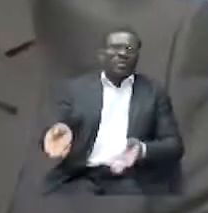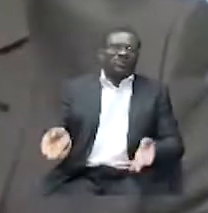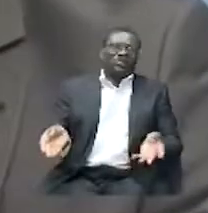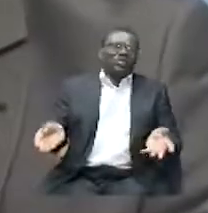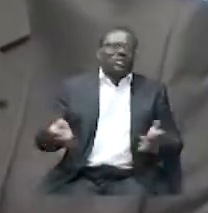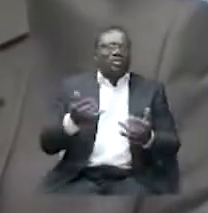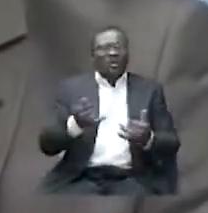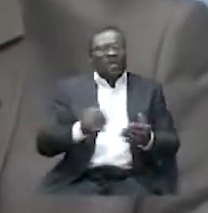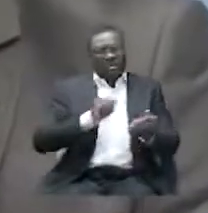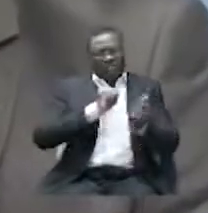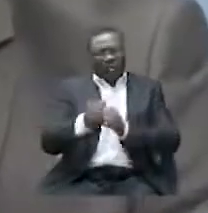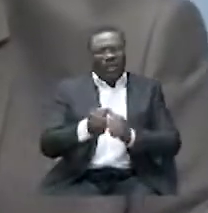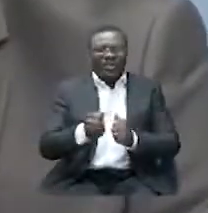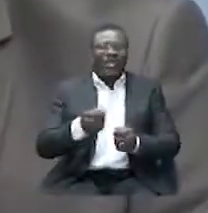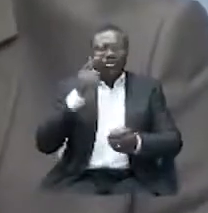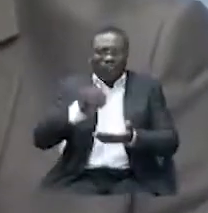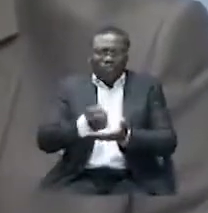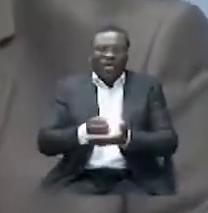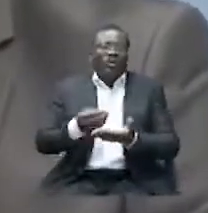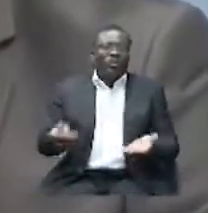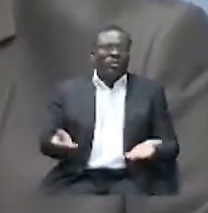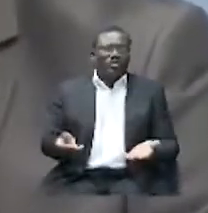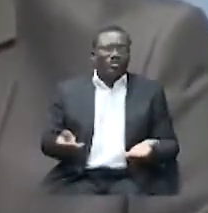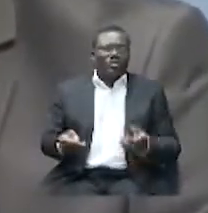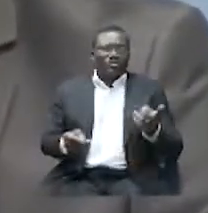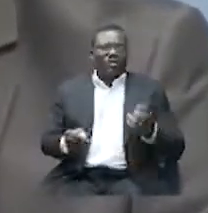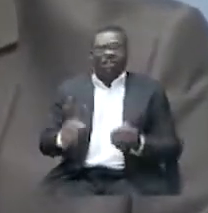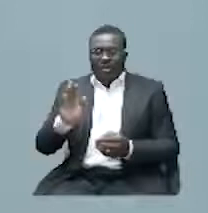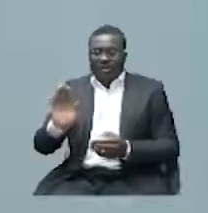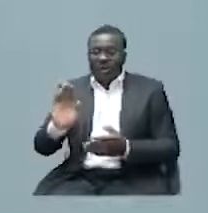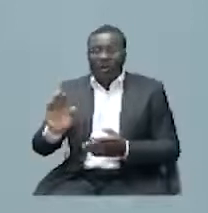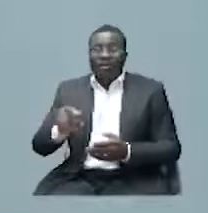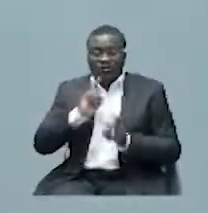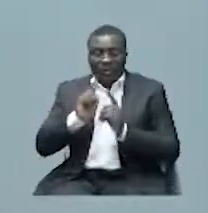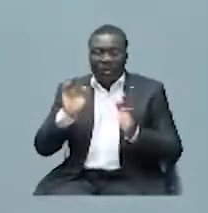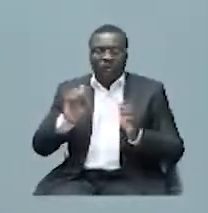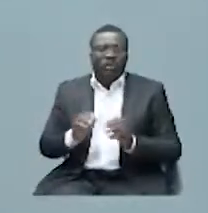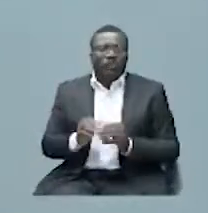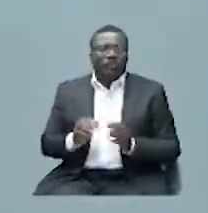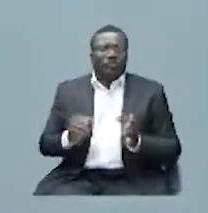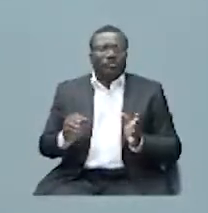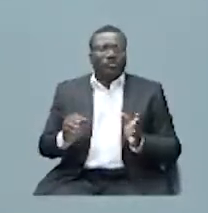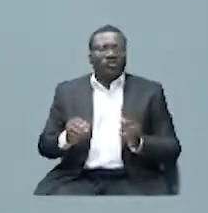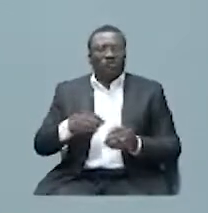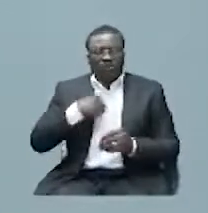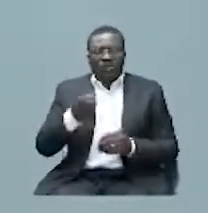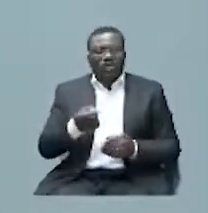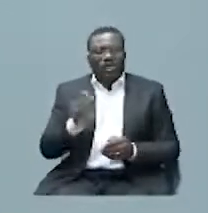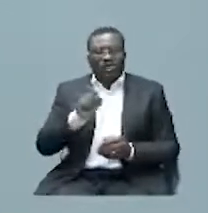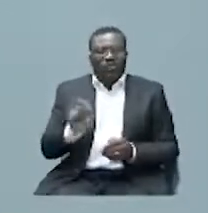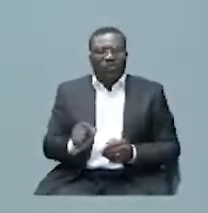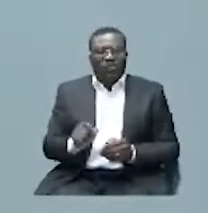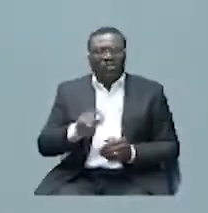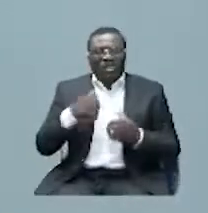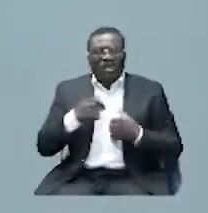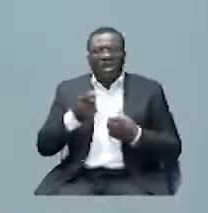volet économique et le volet social. C'est une réforme importante. Allez rapidement, s'il vous plaît. Je vais l'aborder. Je disais donc